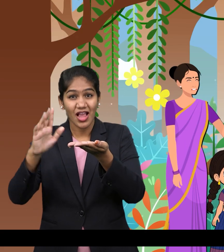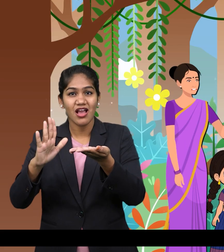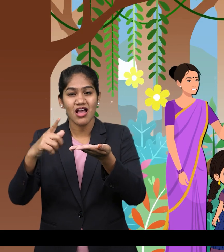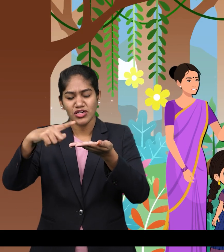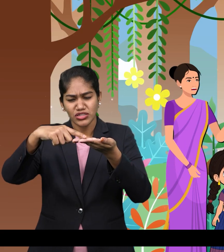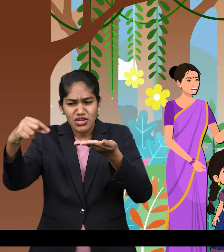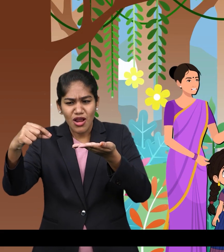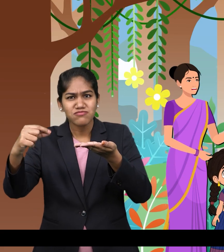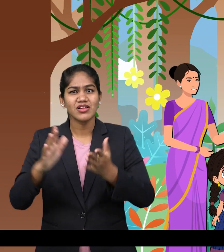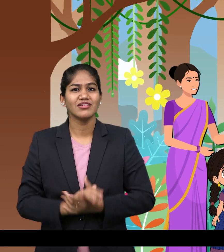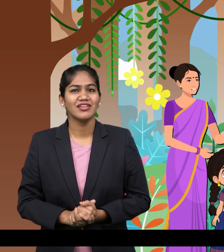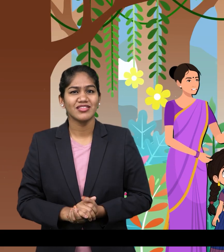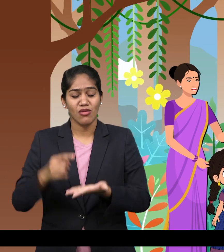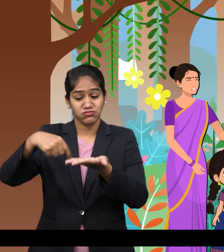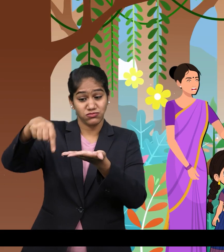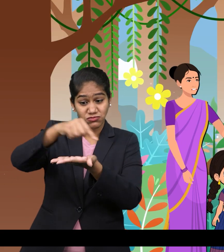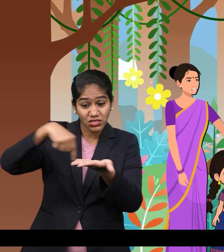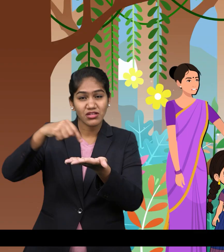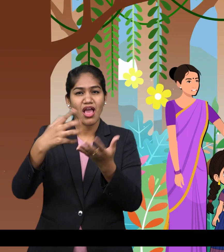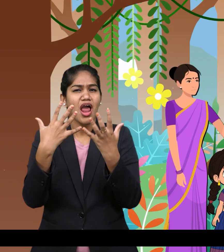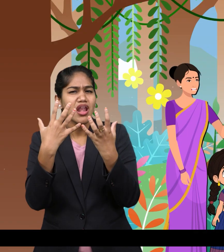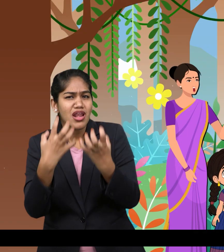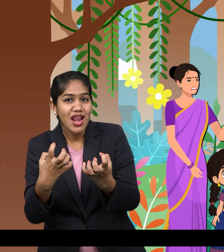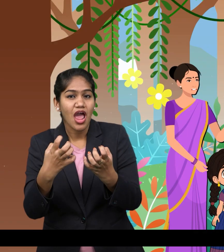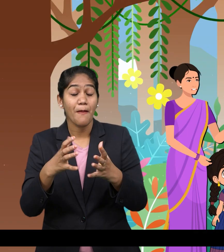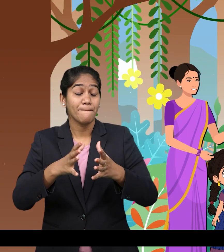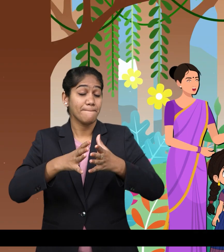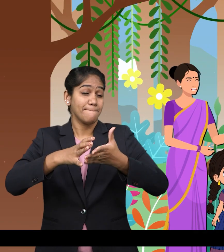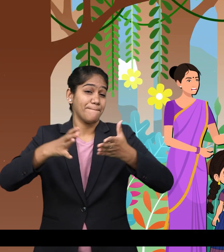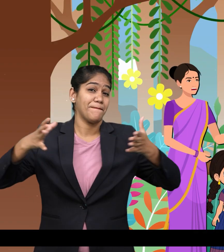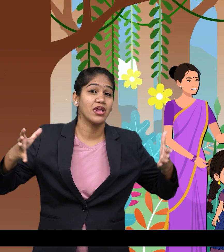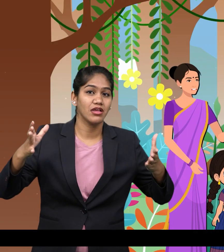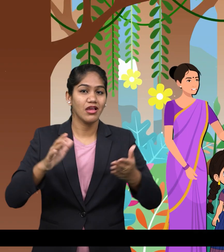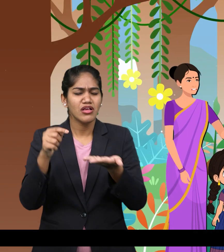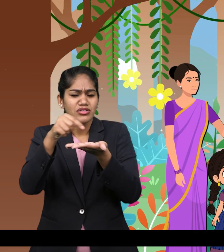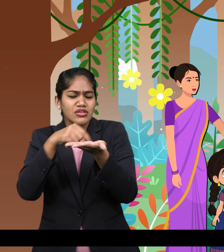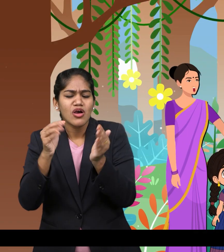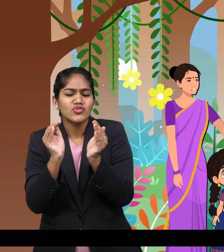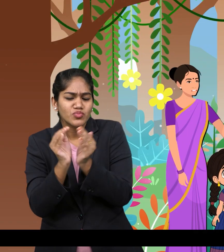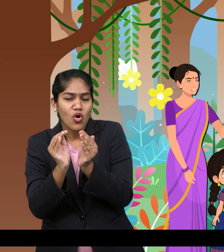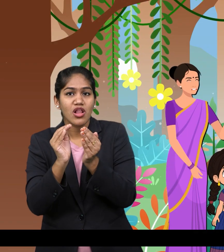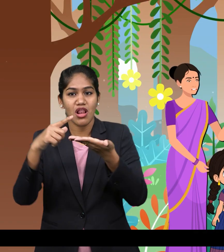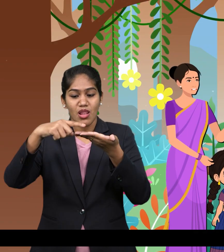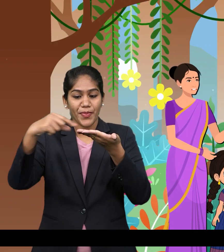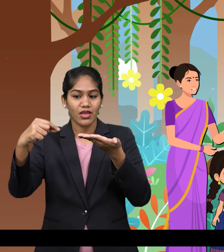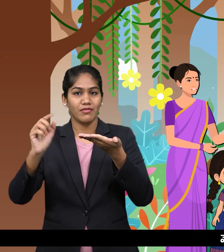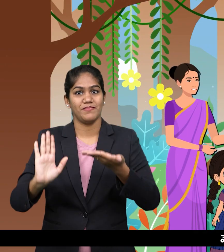పదునైన, గుండ్రని, పొడి, పెద్ద, చిన్న,